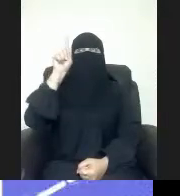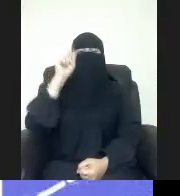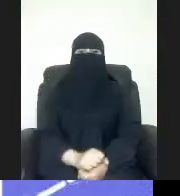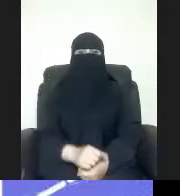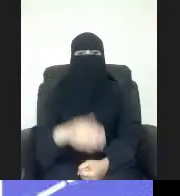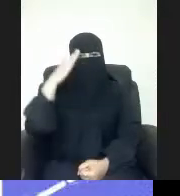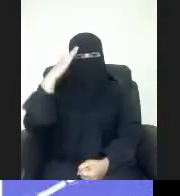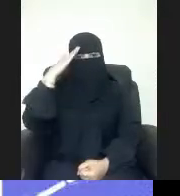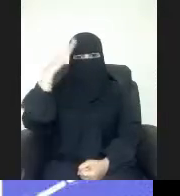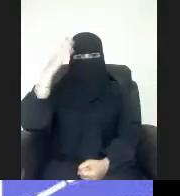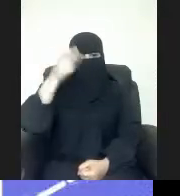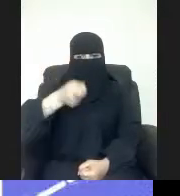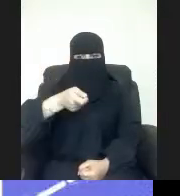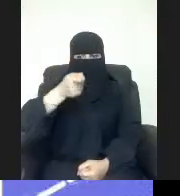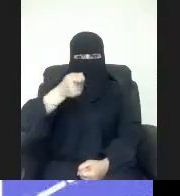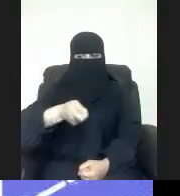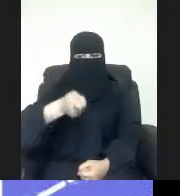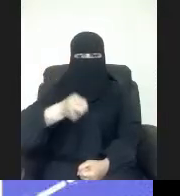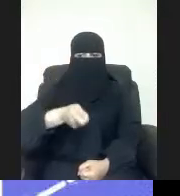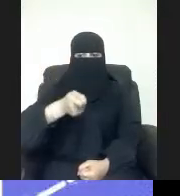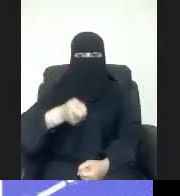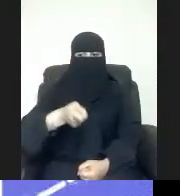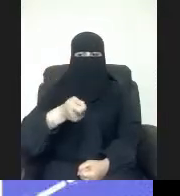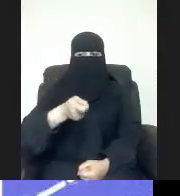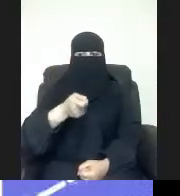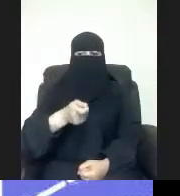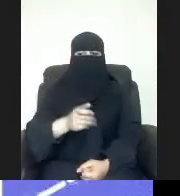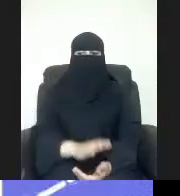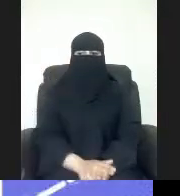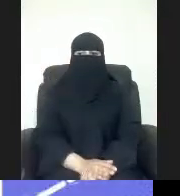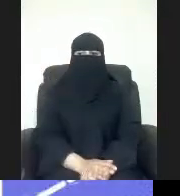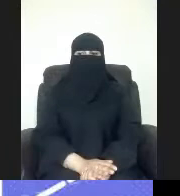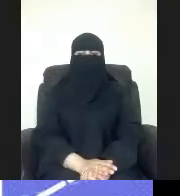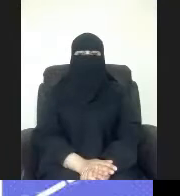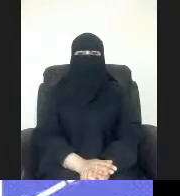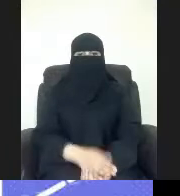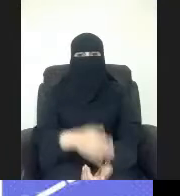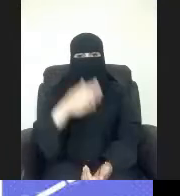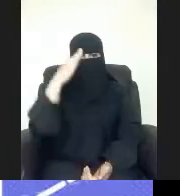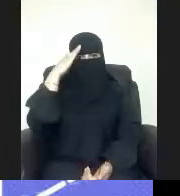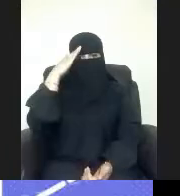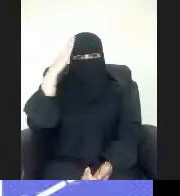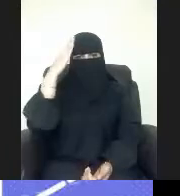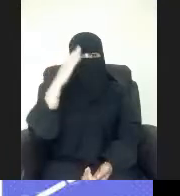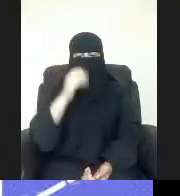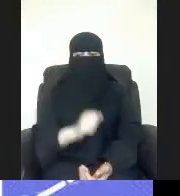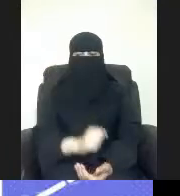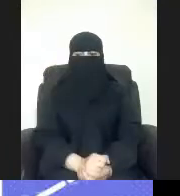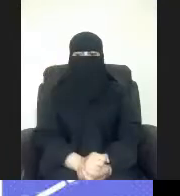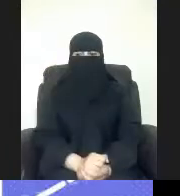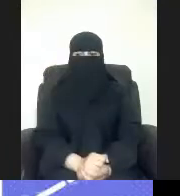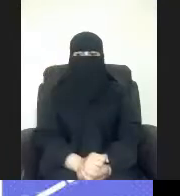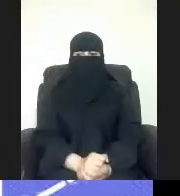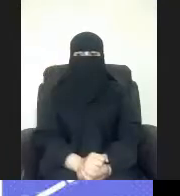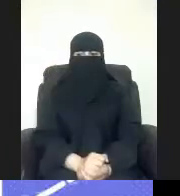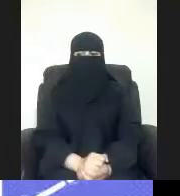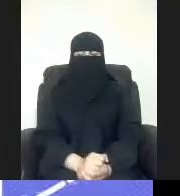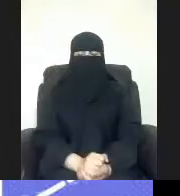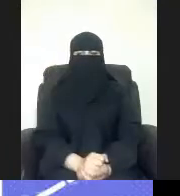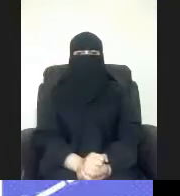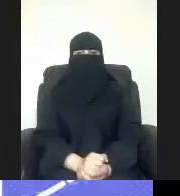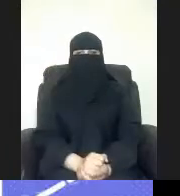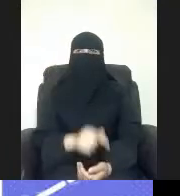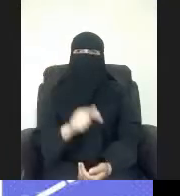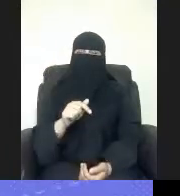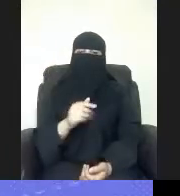العافية دكتور. الله يعافيك، شاكر لك، الله يحفظك. ما قدمته من في هذه المشاركة القيمة